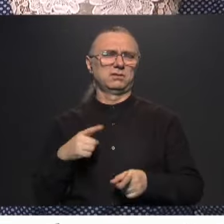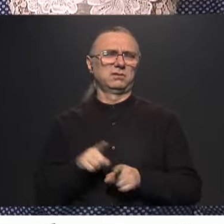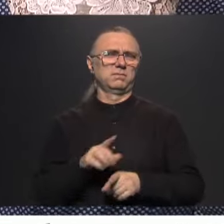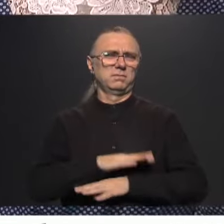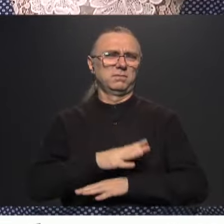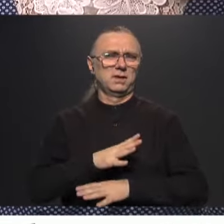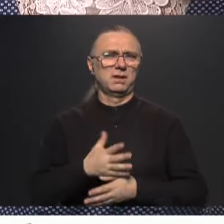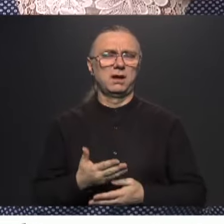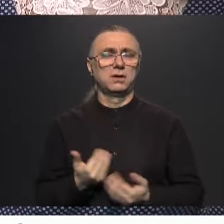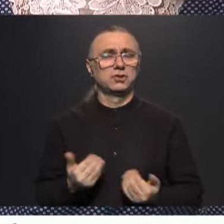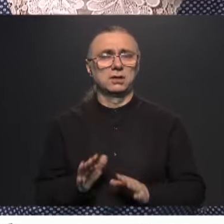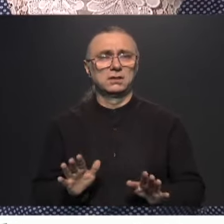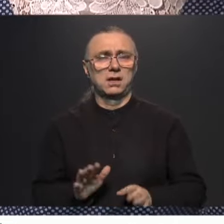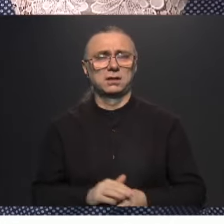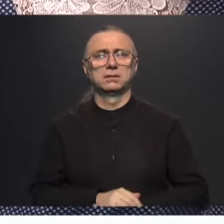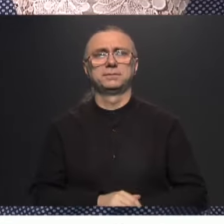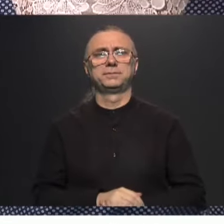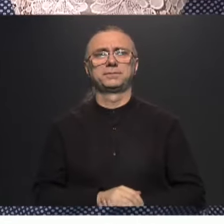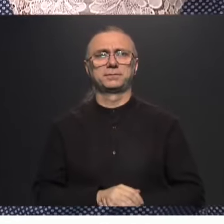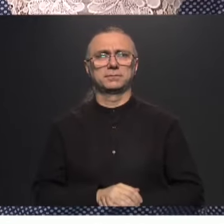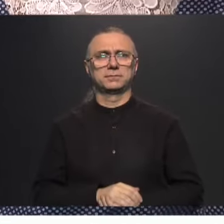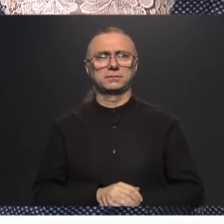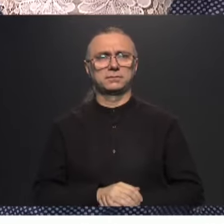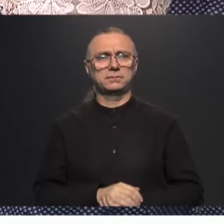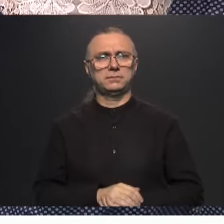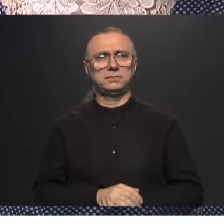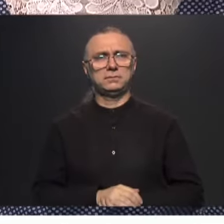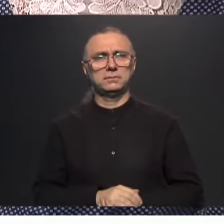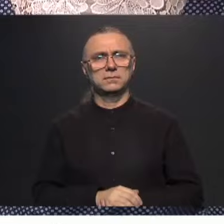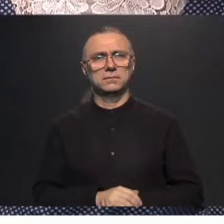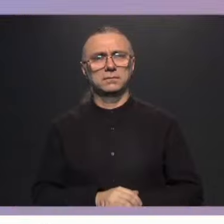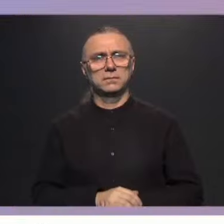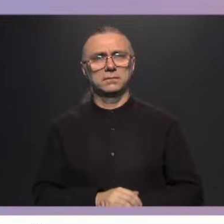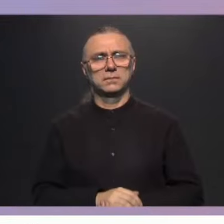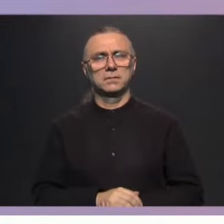Вот, кстати, сейчас меня смотрит, я